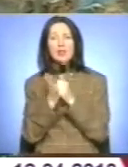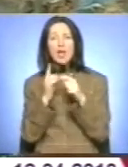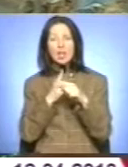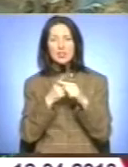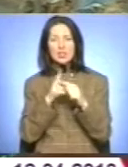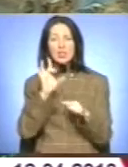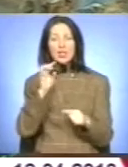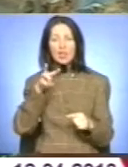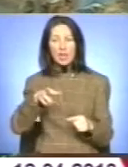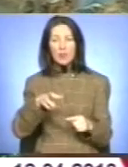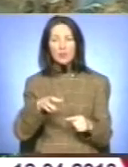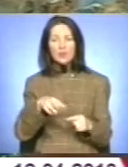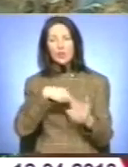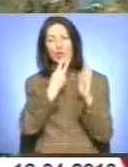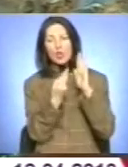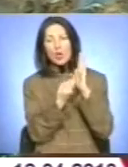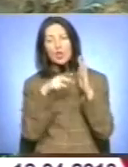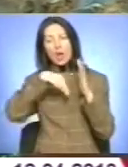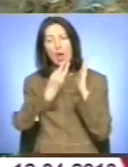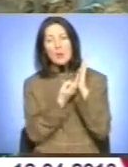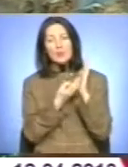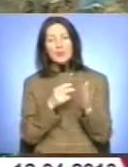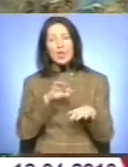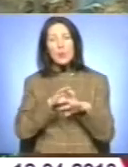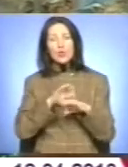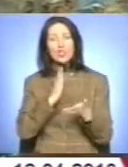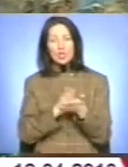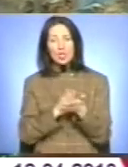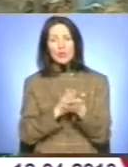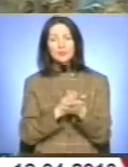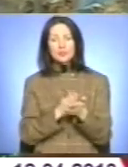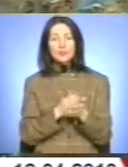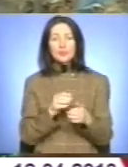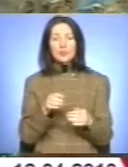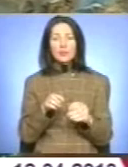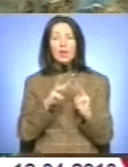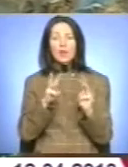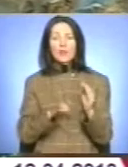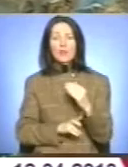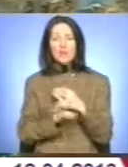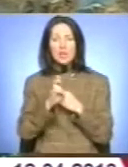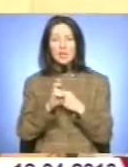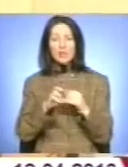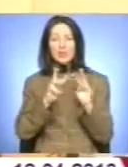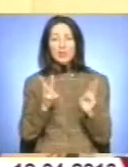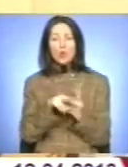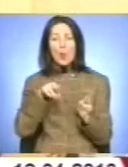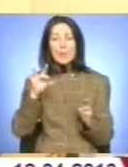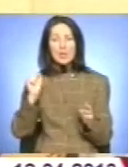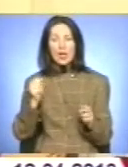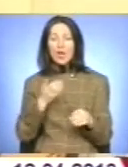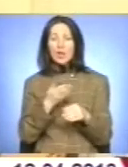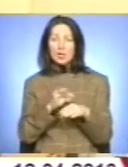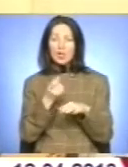Мощі перебувають в базиліці святого апостола Петра, і ось, власне, частичка буде присутня в нашому храмі. Це